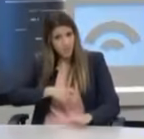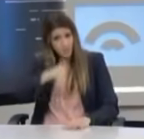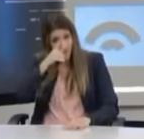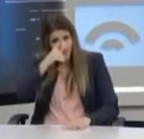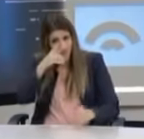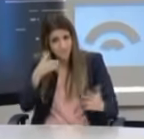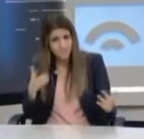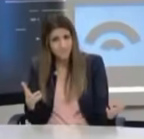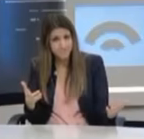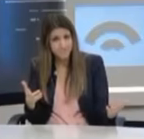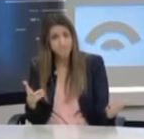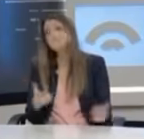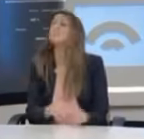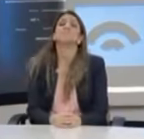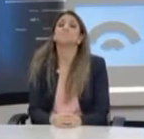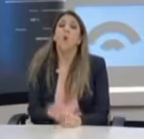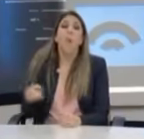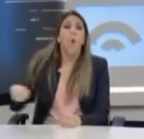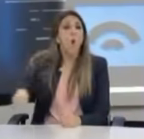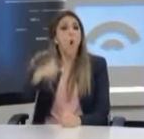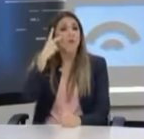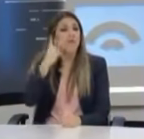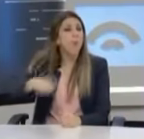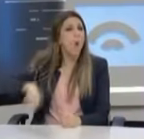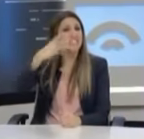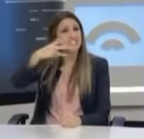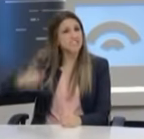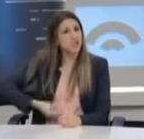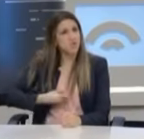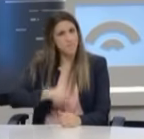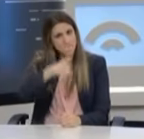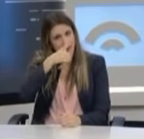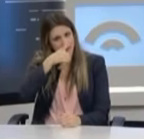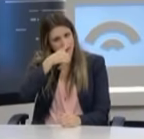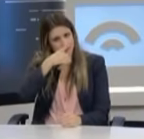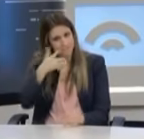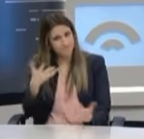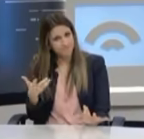Κύριε Ξηδάκη, καθίστε κάτω, παρακαλώ. Να μετρηθούμε.